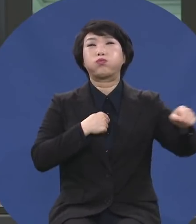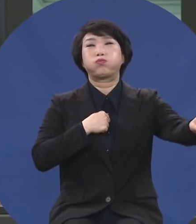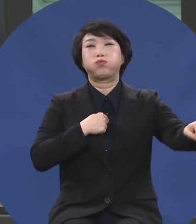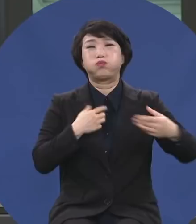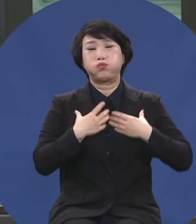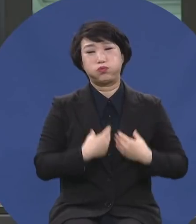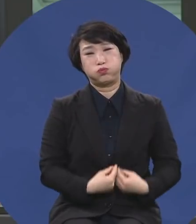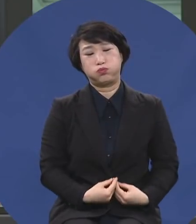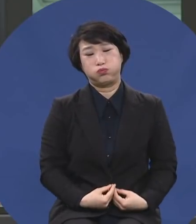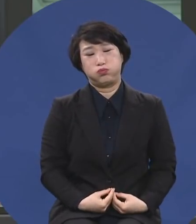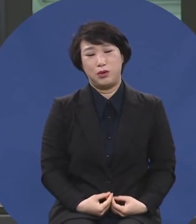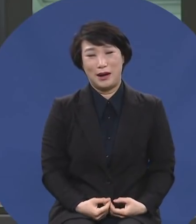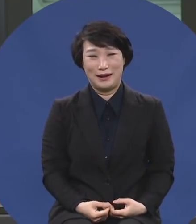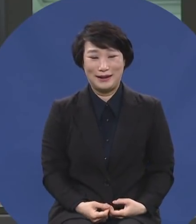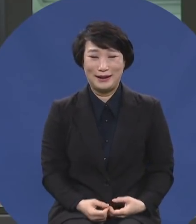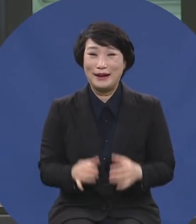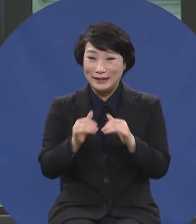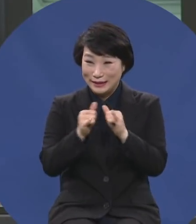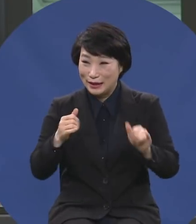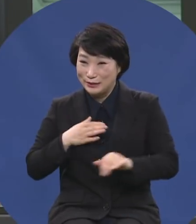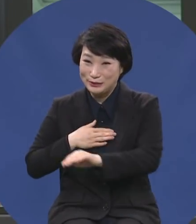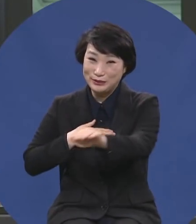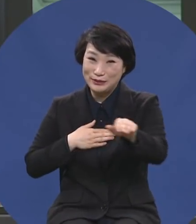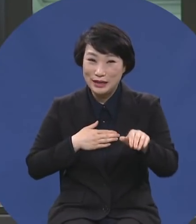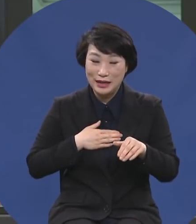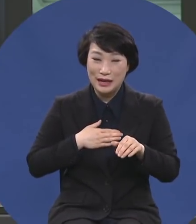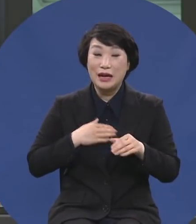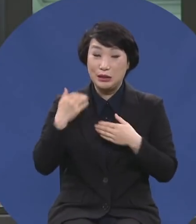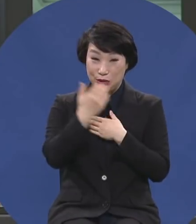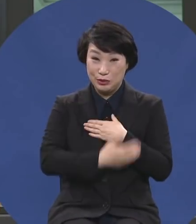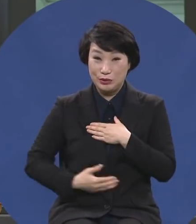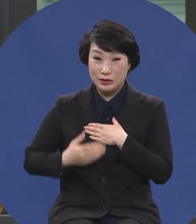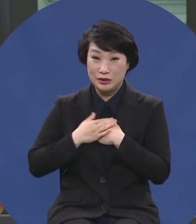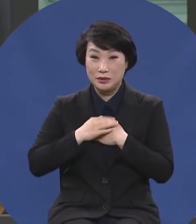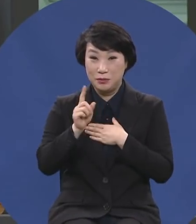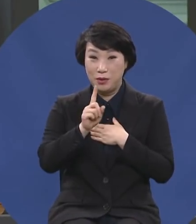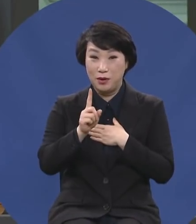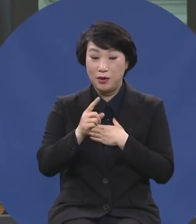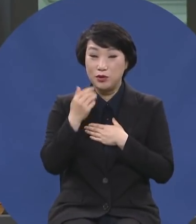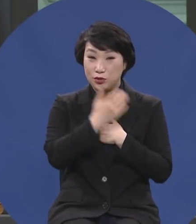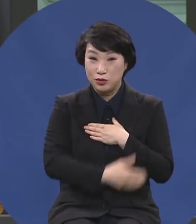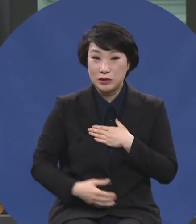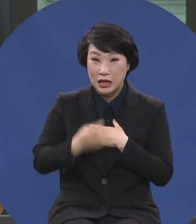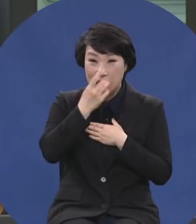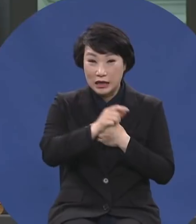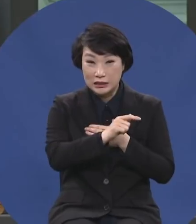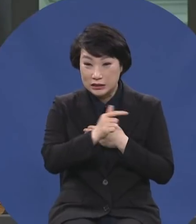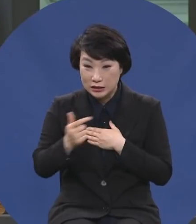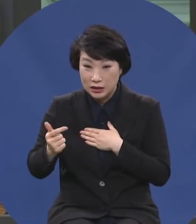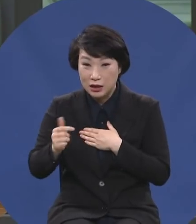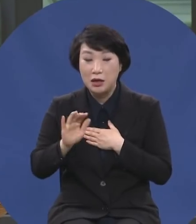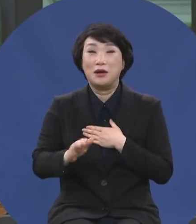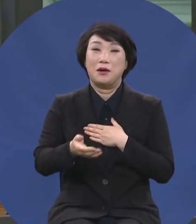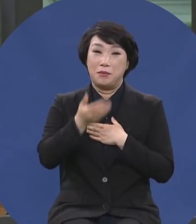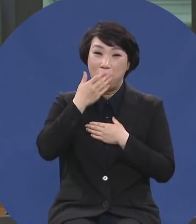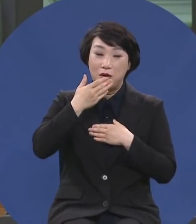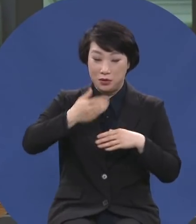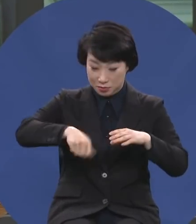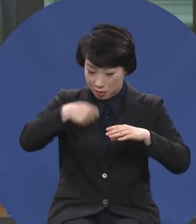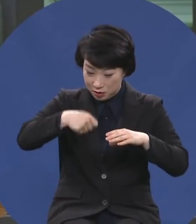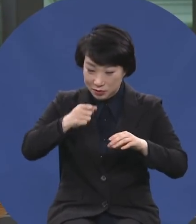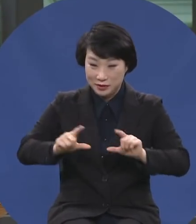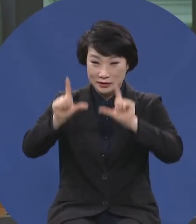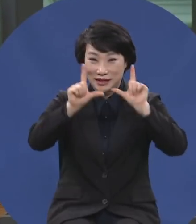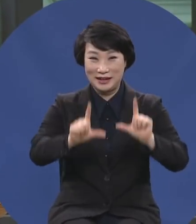말이오. 우리 인간의 육신은 육신의 양식을 먹어가며